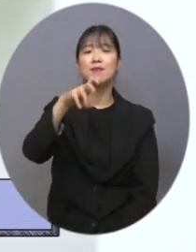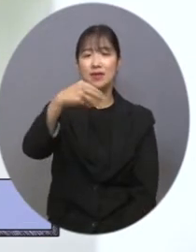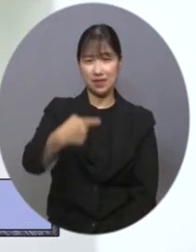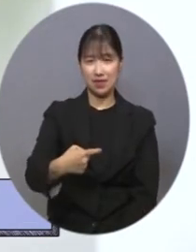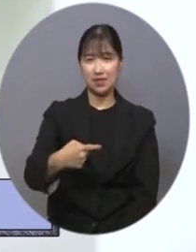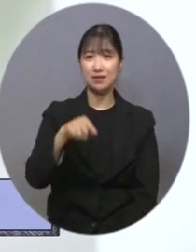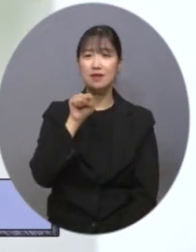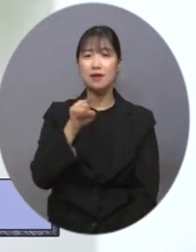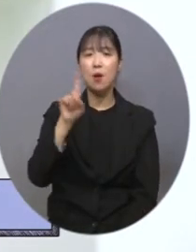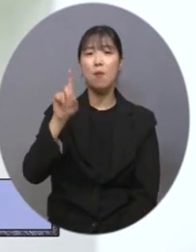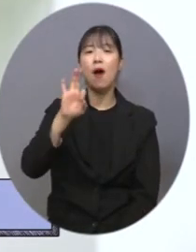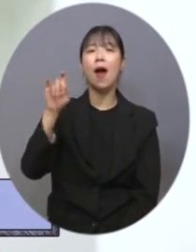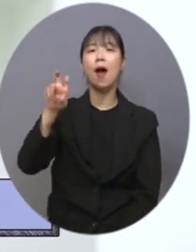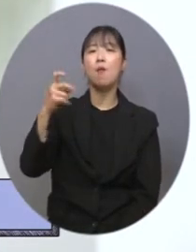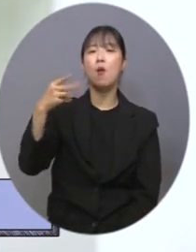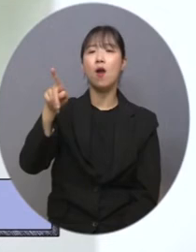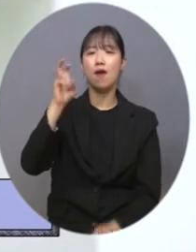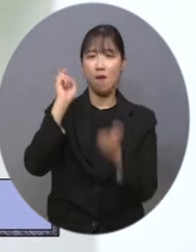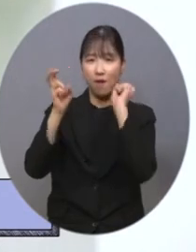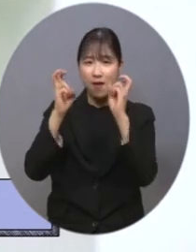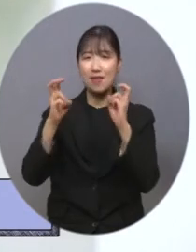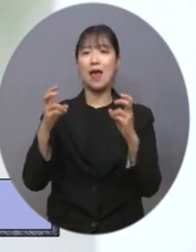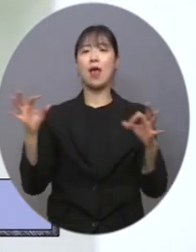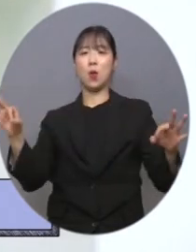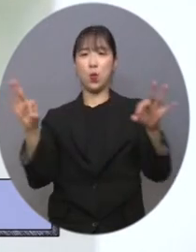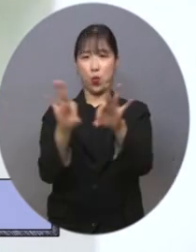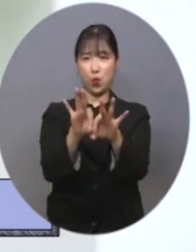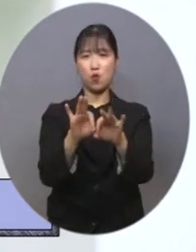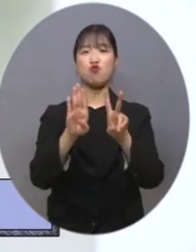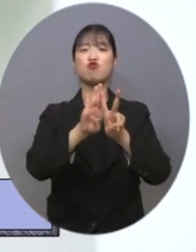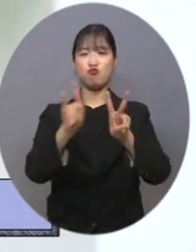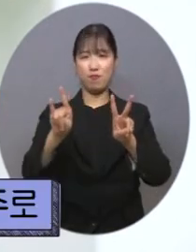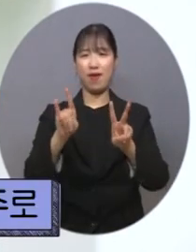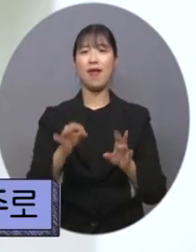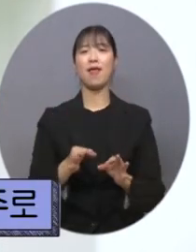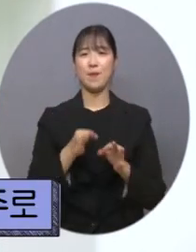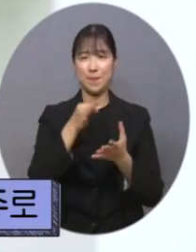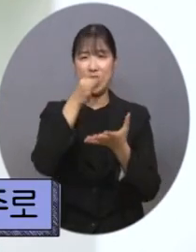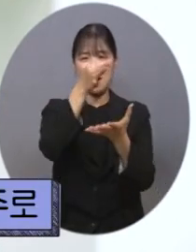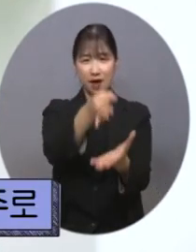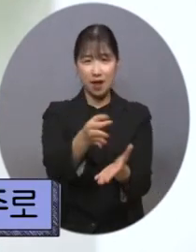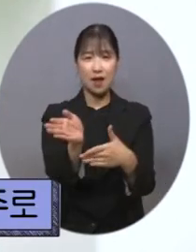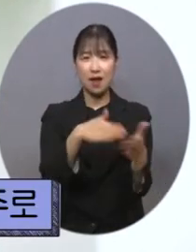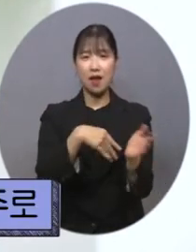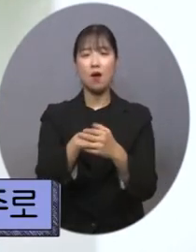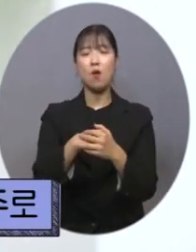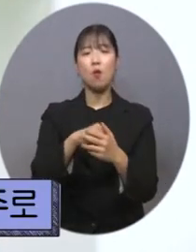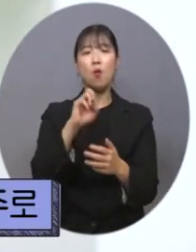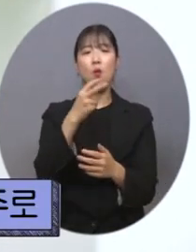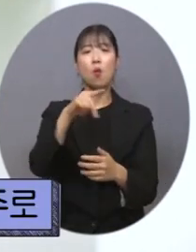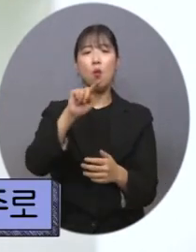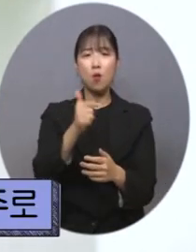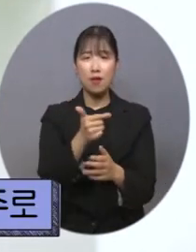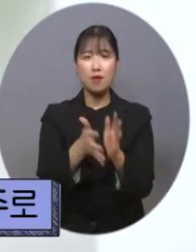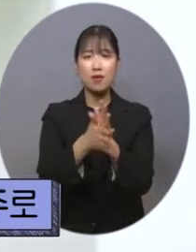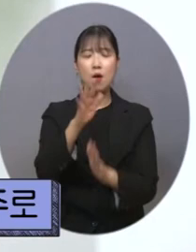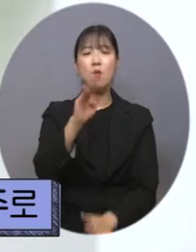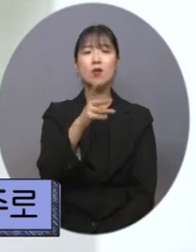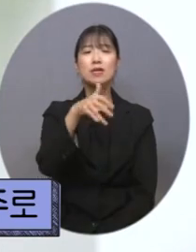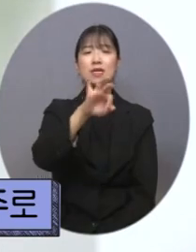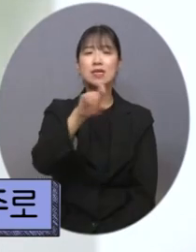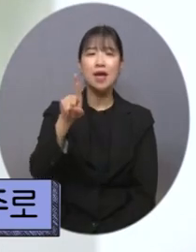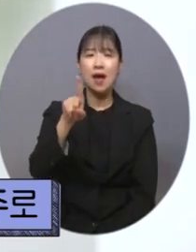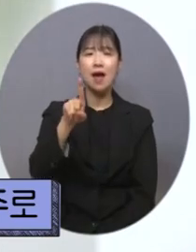금액을 내서 이제 두 배를 지금 하고 있고요. 그 다음에 오산시의 그 보치아 클럽 세상